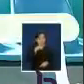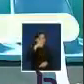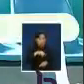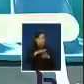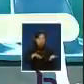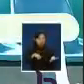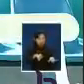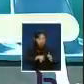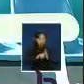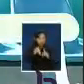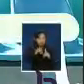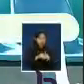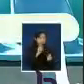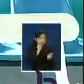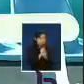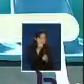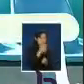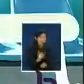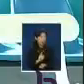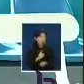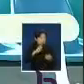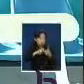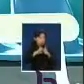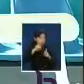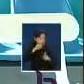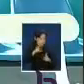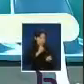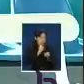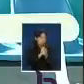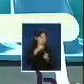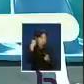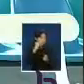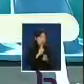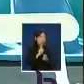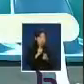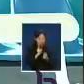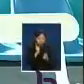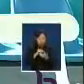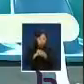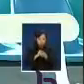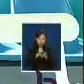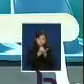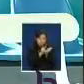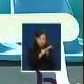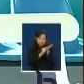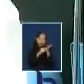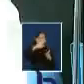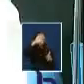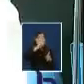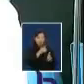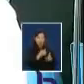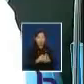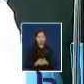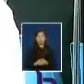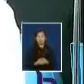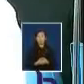ที่สุดที่พบมากที่สุดแล้วคิดว่าเป็นปัญหามากแล้วก็คิดว่าทุกภาคส่วนต้องร่วมกันแก้ไขคืออะไรบ้าง ถ้าความเสี่ยงถ้